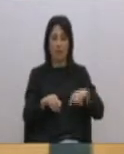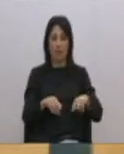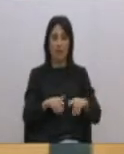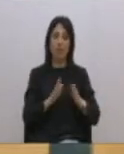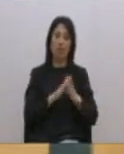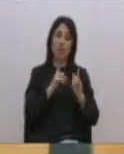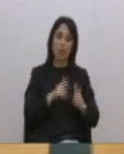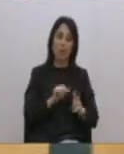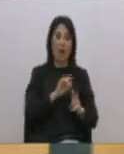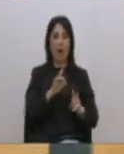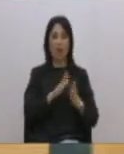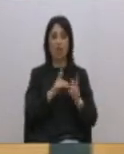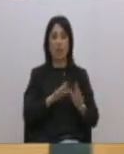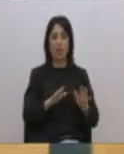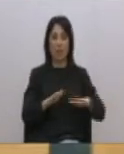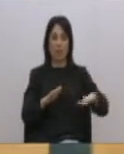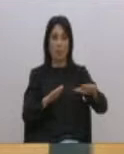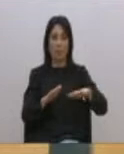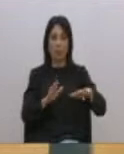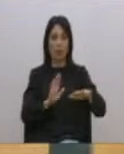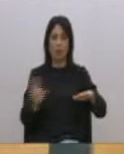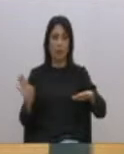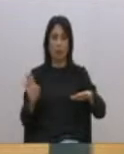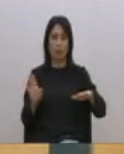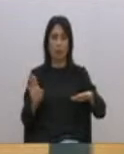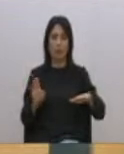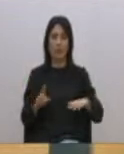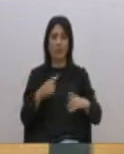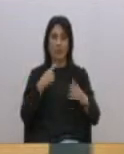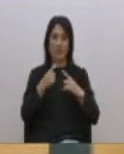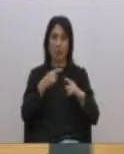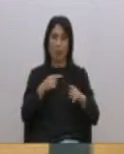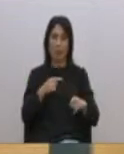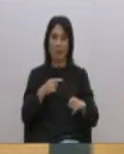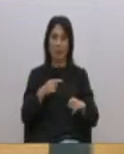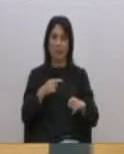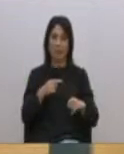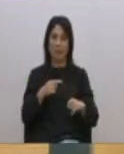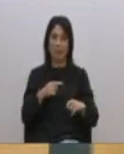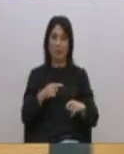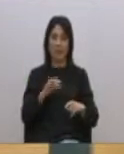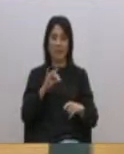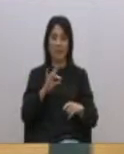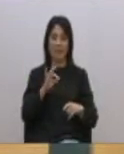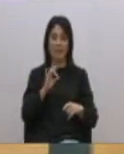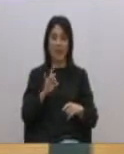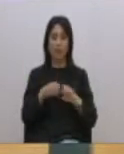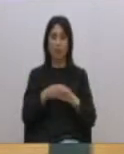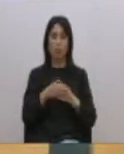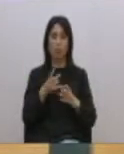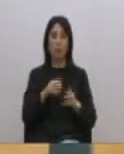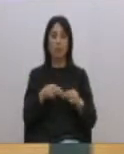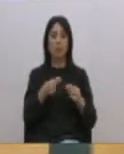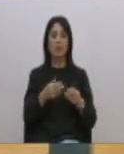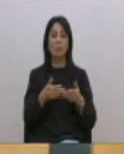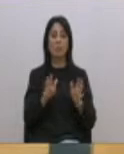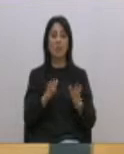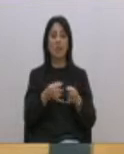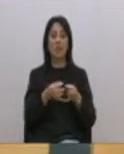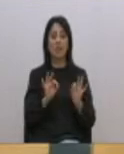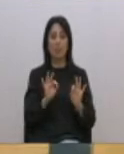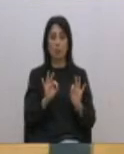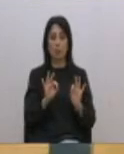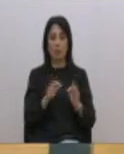შეთანხმების, ასე ვთქვათ, მინდორი. აქედან გამომდინარე ვსაუბრობთ, რომ ინტერფრაქციულ ჯგუფს უნდა ეს მეტი